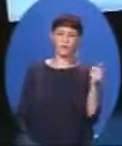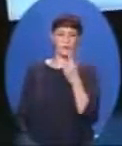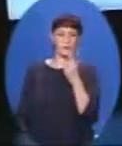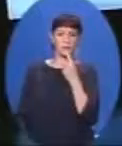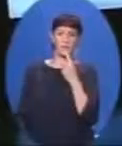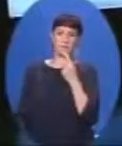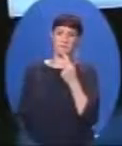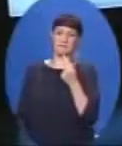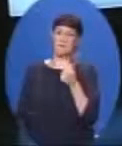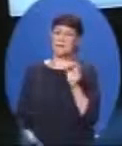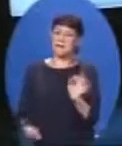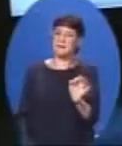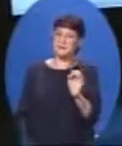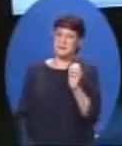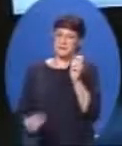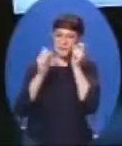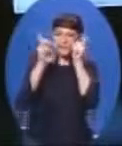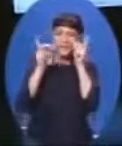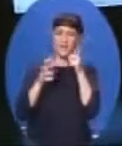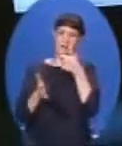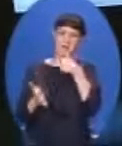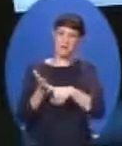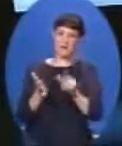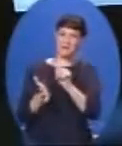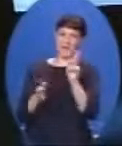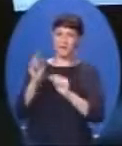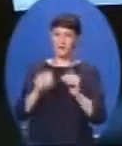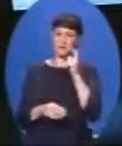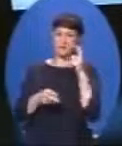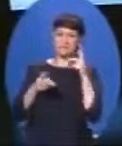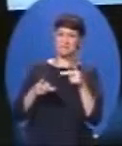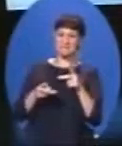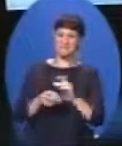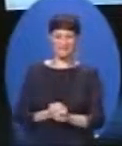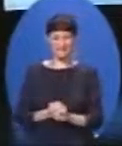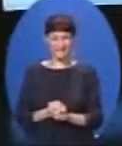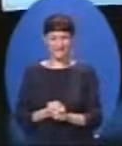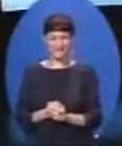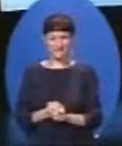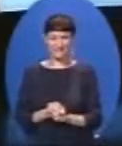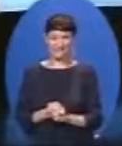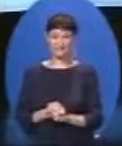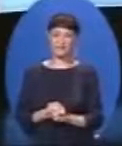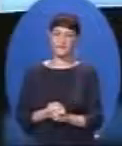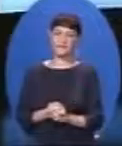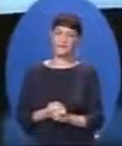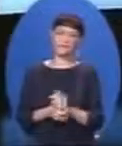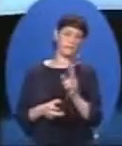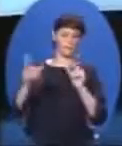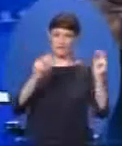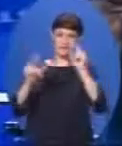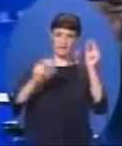לא ישתמשו בשירות. אתם כולם מצפים מהפרסומאים להיות, לא, לא מהפרסומאים, אנחנו לא